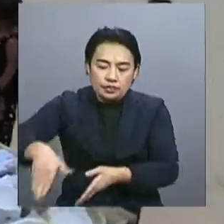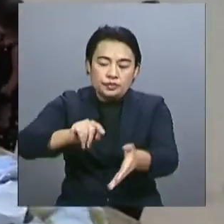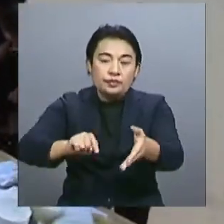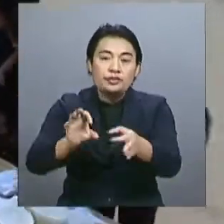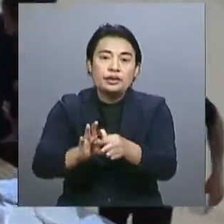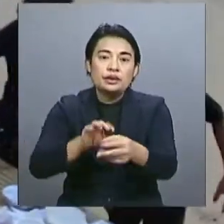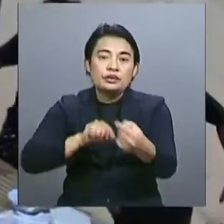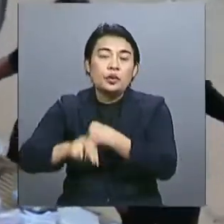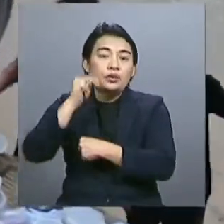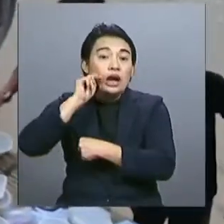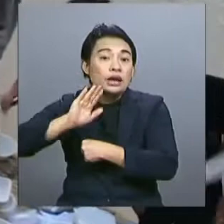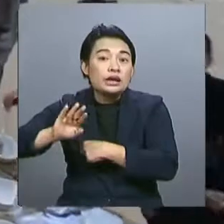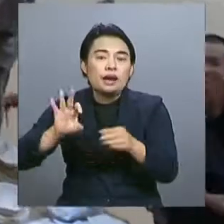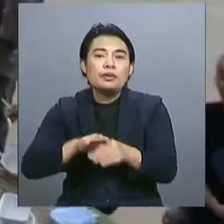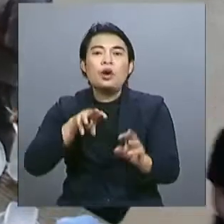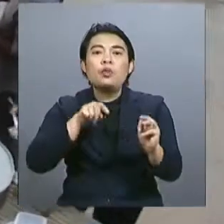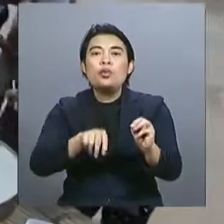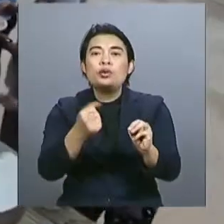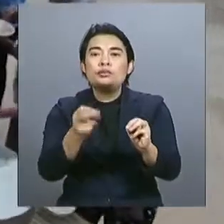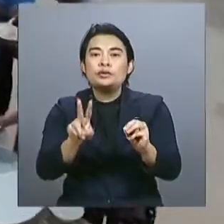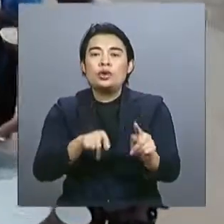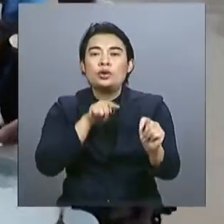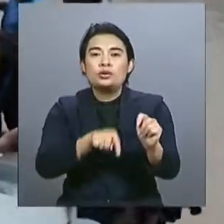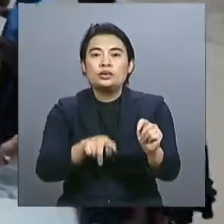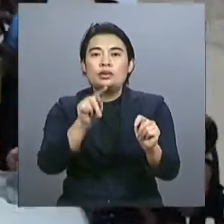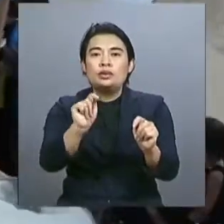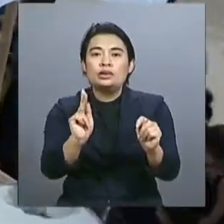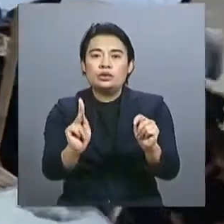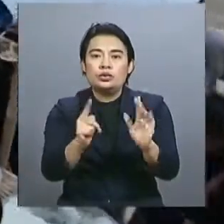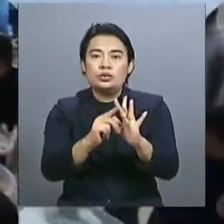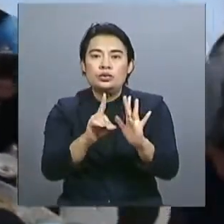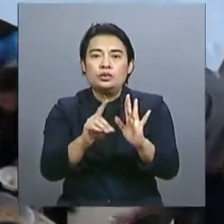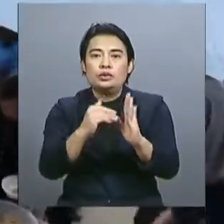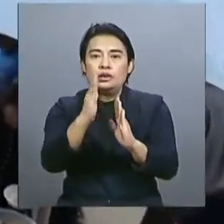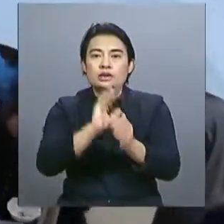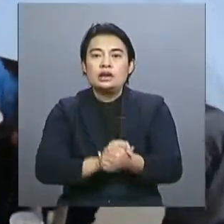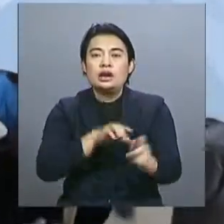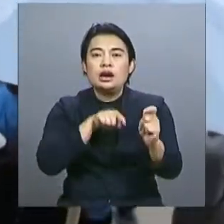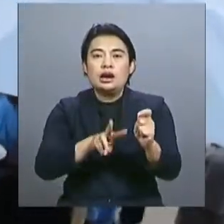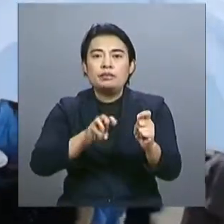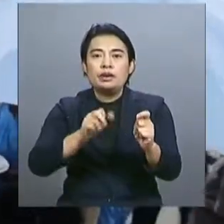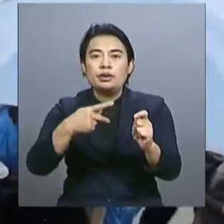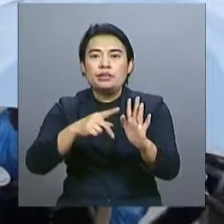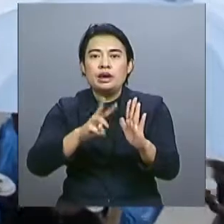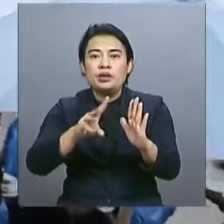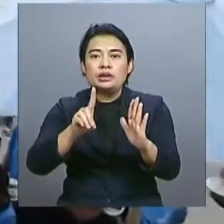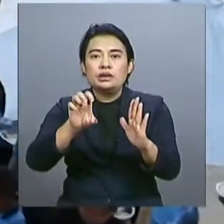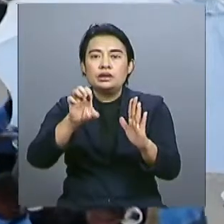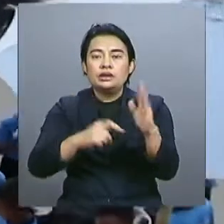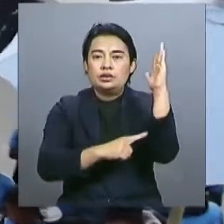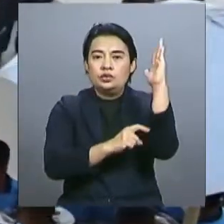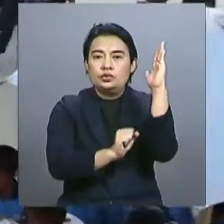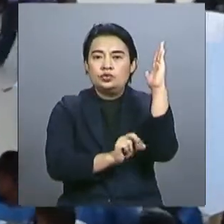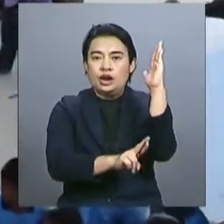สถานีอนามัยหมู่ที่12ตำบลตะกุกเหนืออำเภอวิภาวดีจังหวัดสุราษฎร์ธานีร่วมกันจัดง